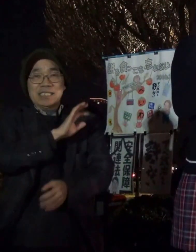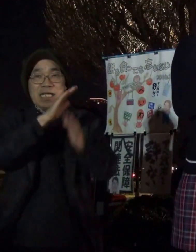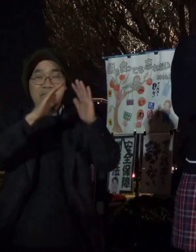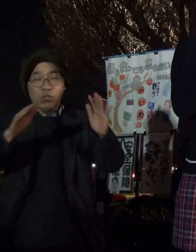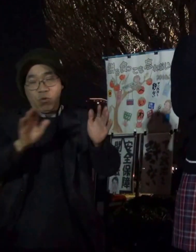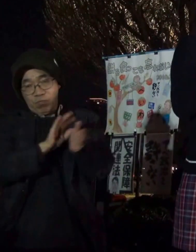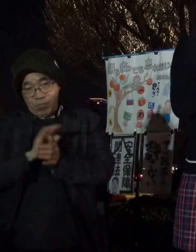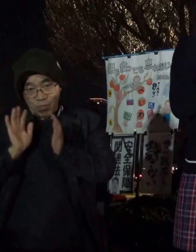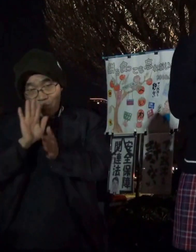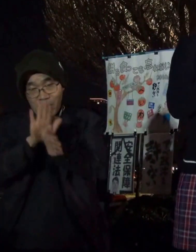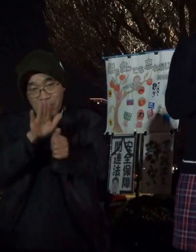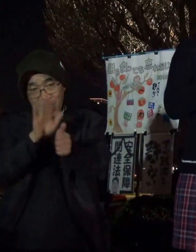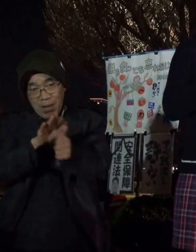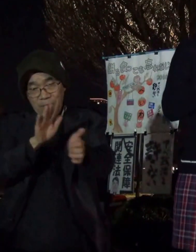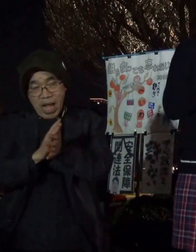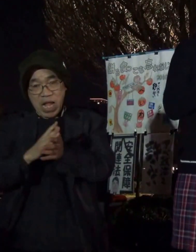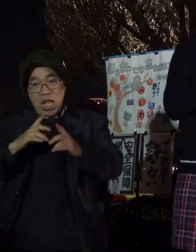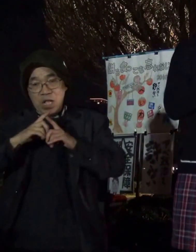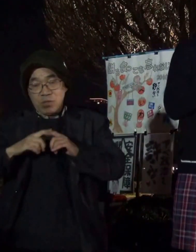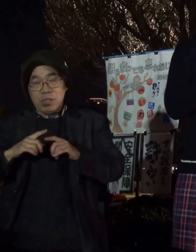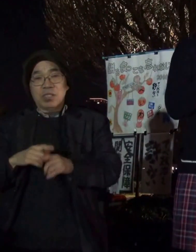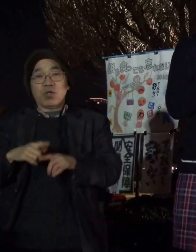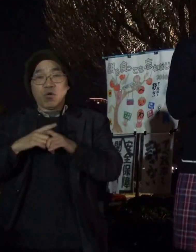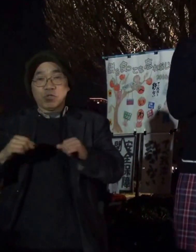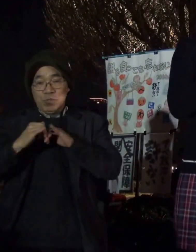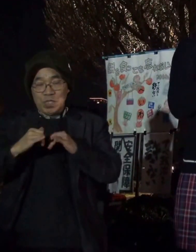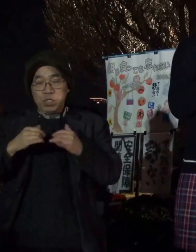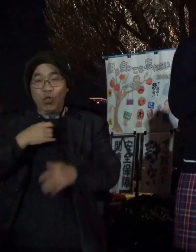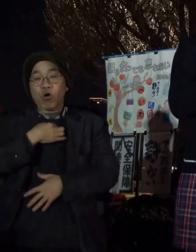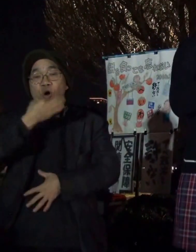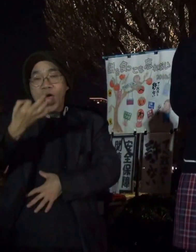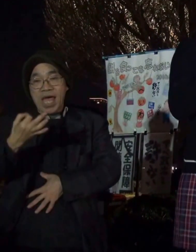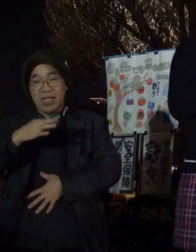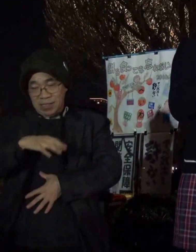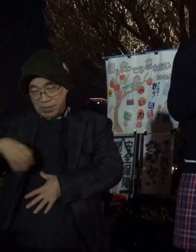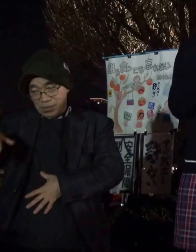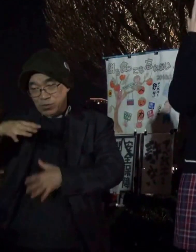ここで皆さんと一緒に歌いたいと思いますが、皆さんいいですか？